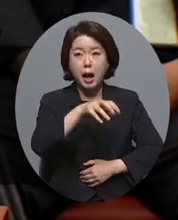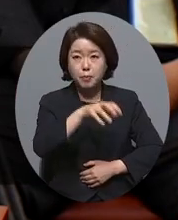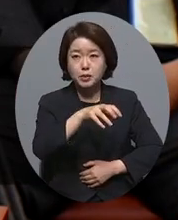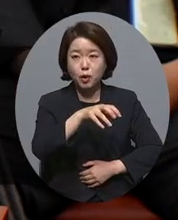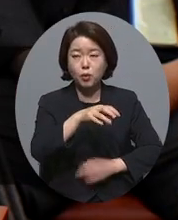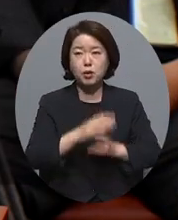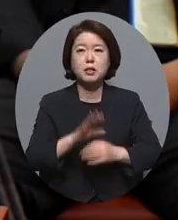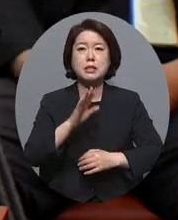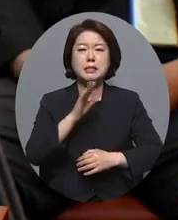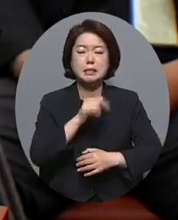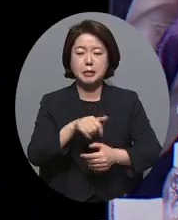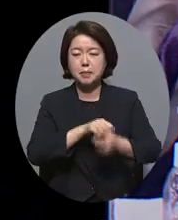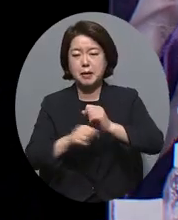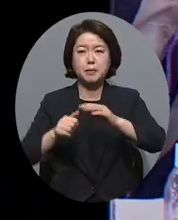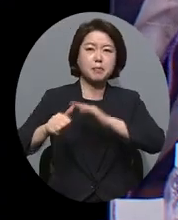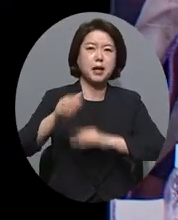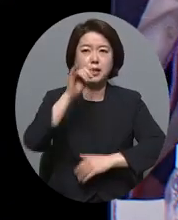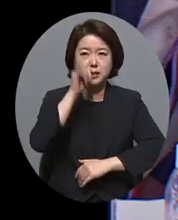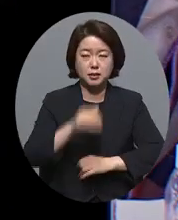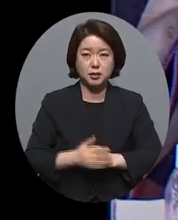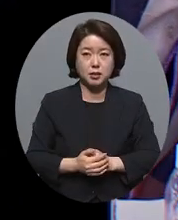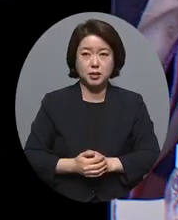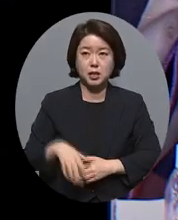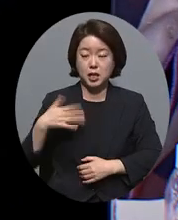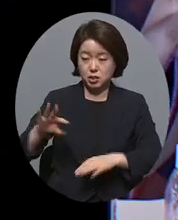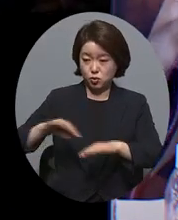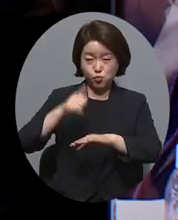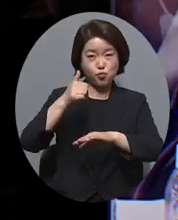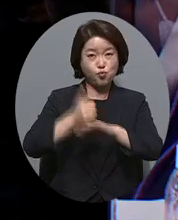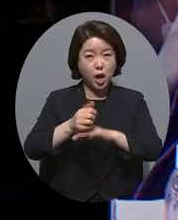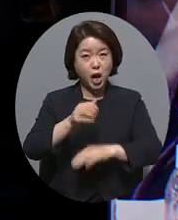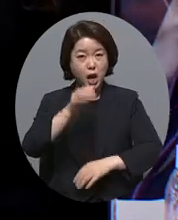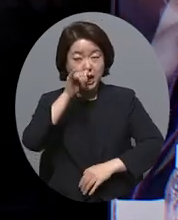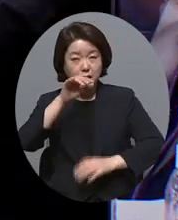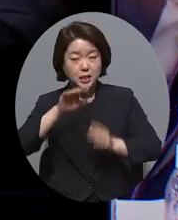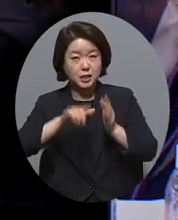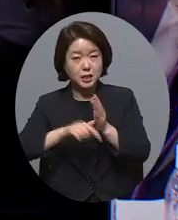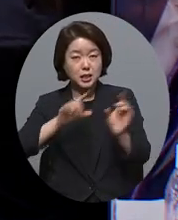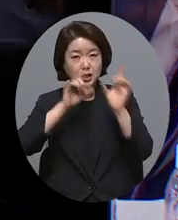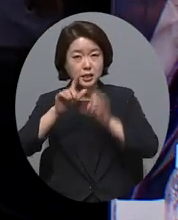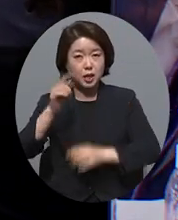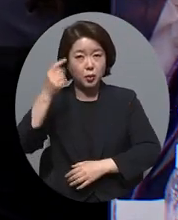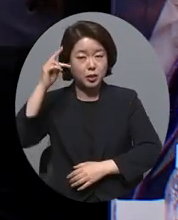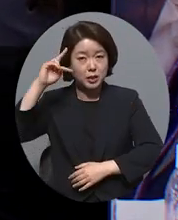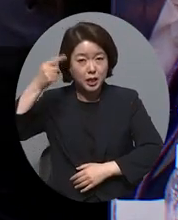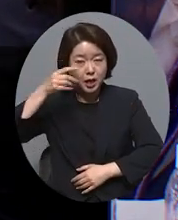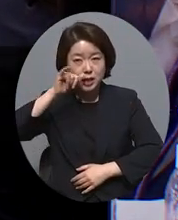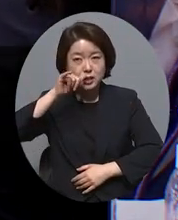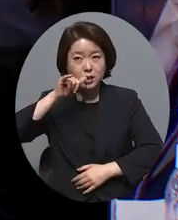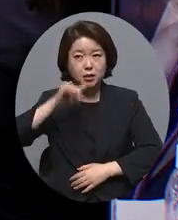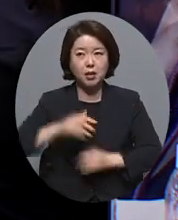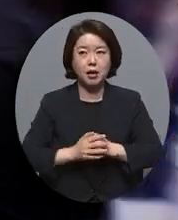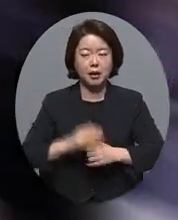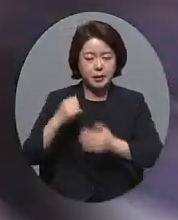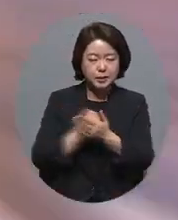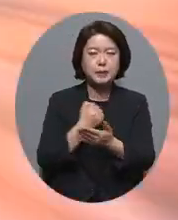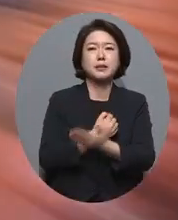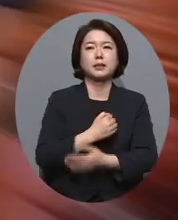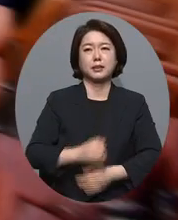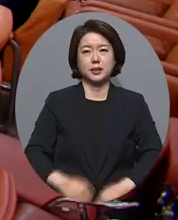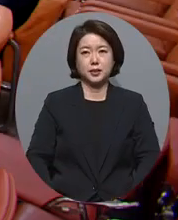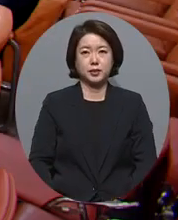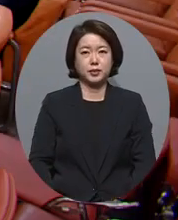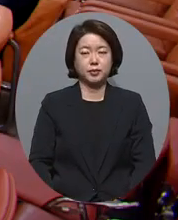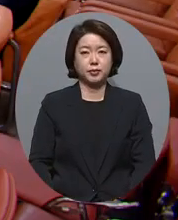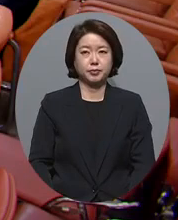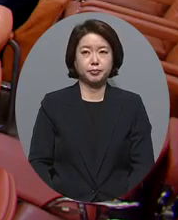정말로 앞장서고 있습니다 아직도 왕이 있는 그런 시대에 살고 있다고 착각하는 것은 아닌지 대단히 안타깝습니다